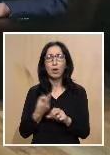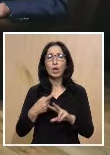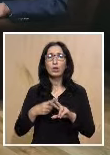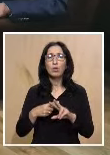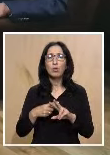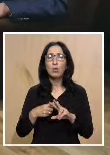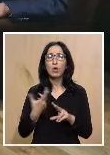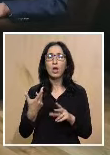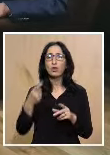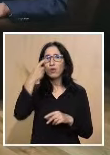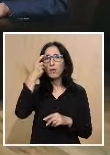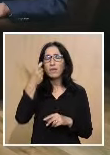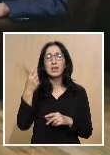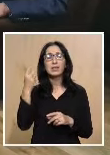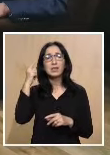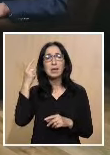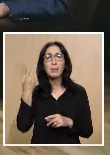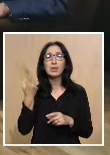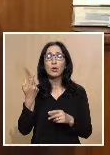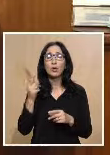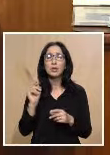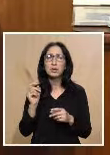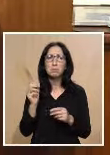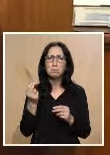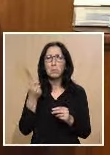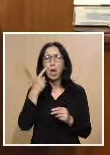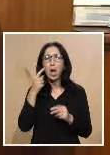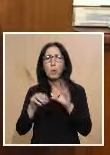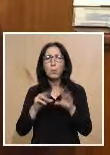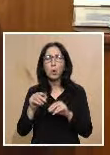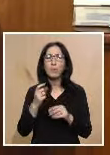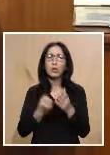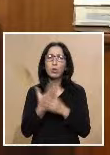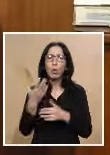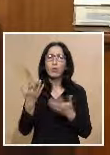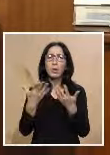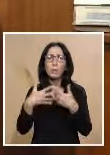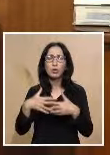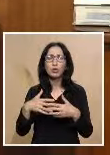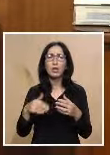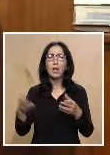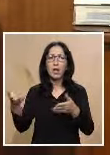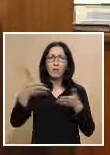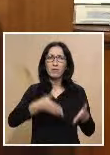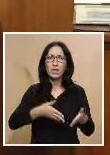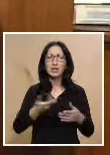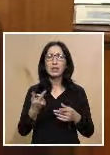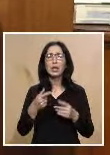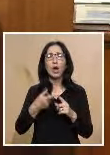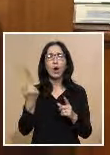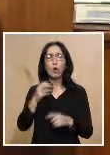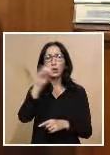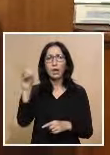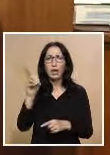нюмоне чифлик с замисъл да се експериментират нови машини, внесени от Европа,